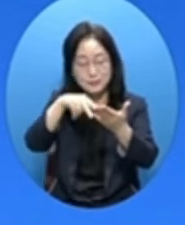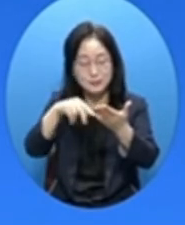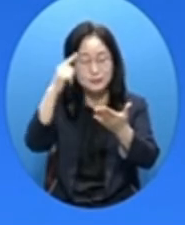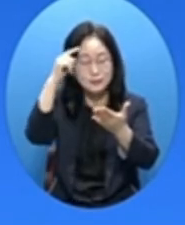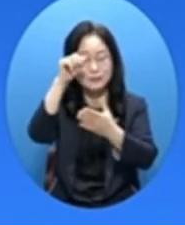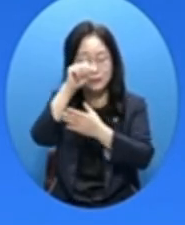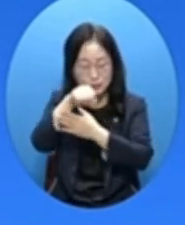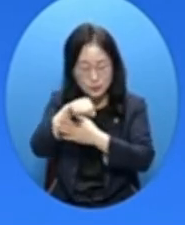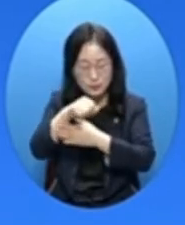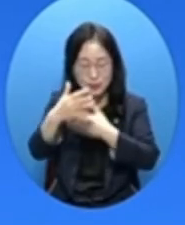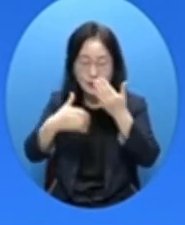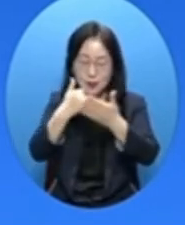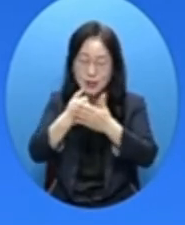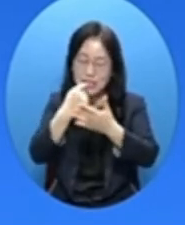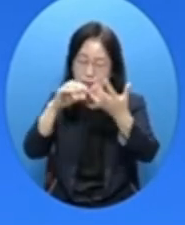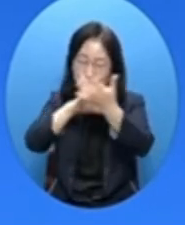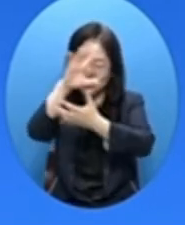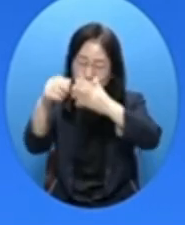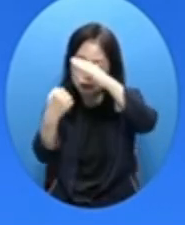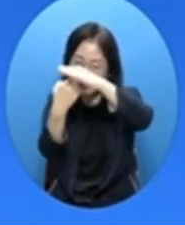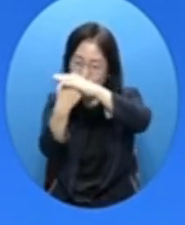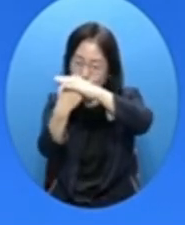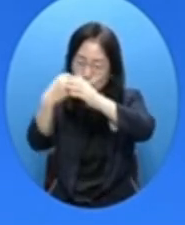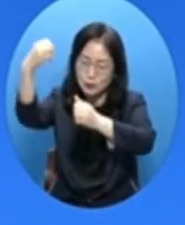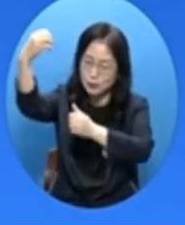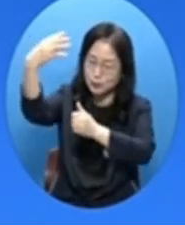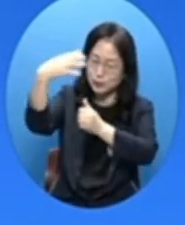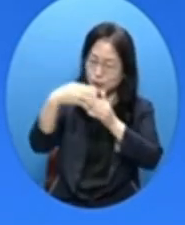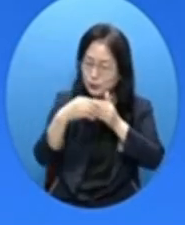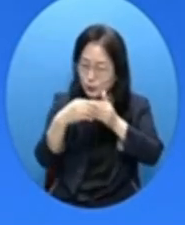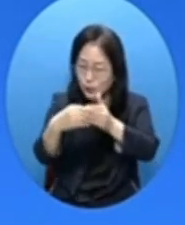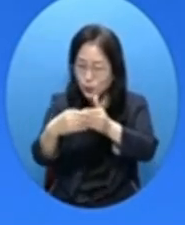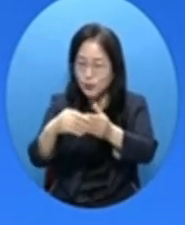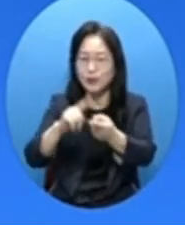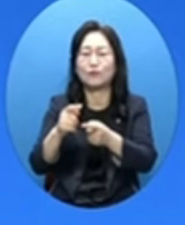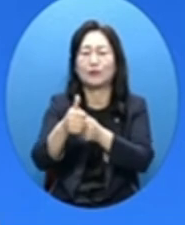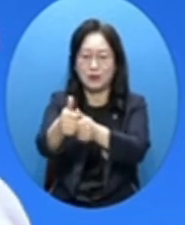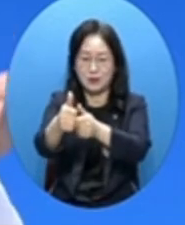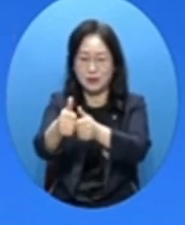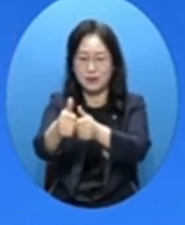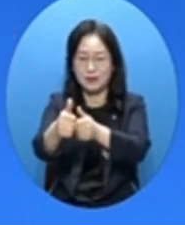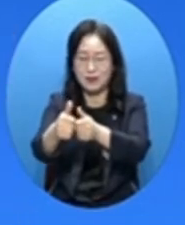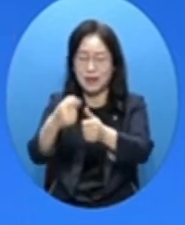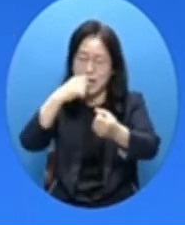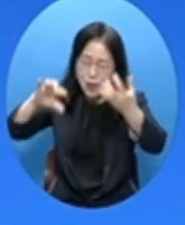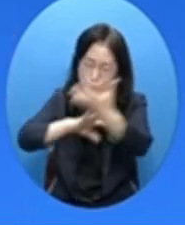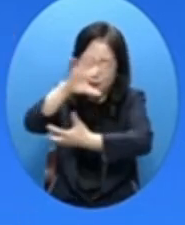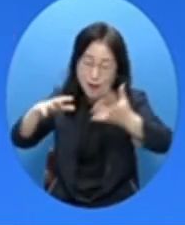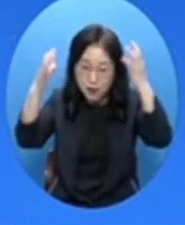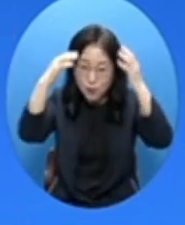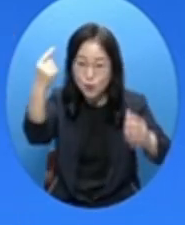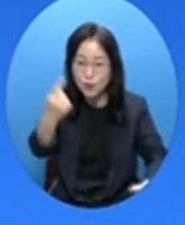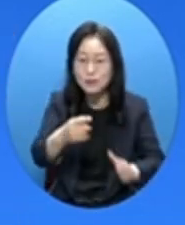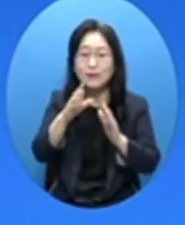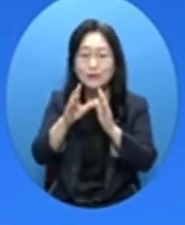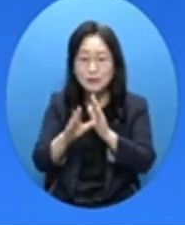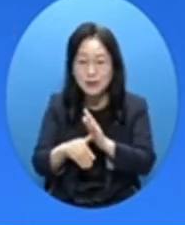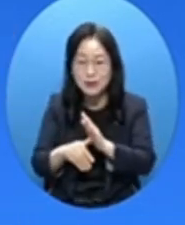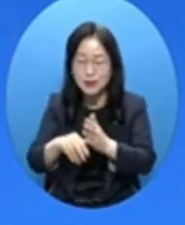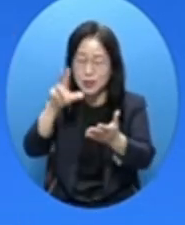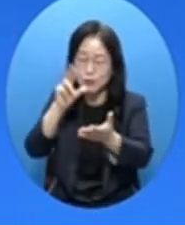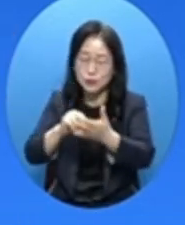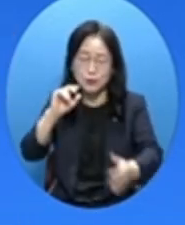말씀에 구름기둥이 나를 인도해 하도록 해야 하는 것입니다 환란의 밤이 다가올 때